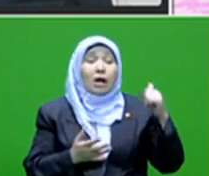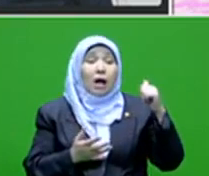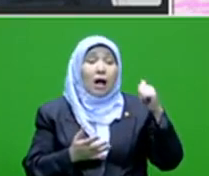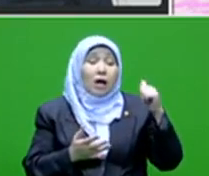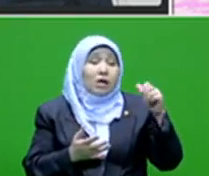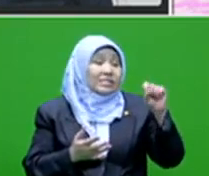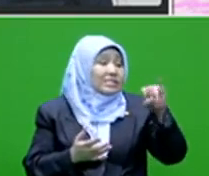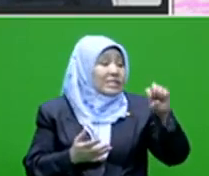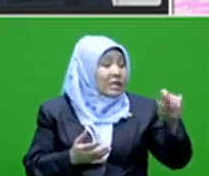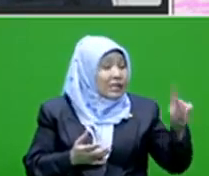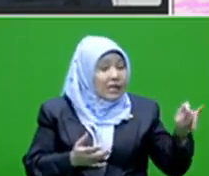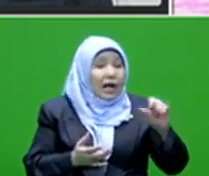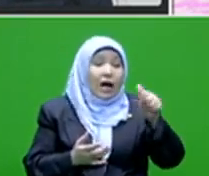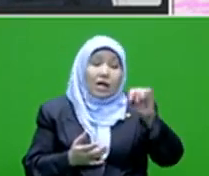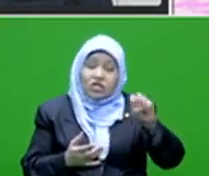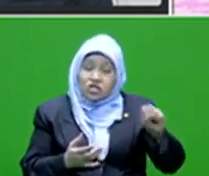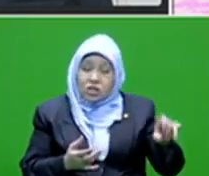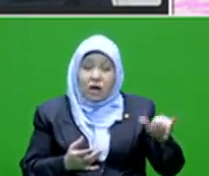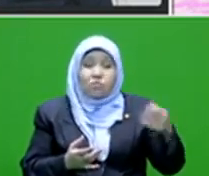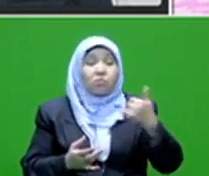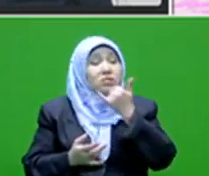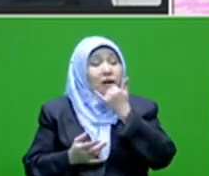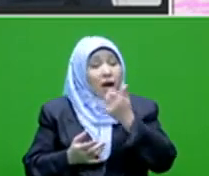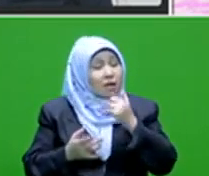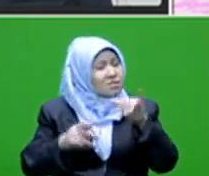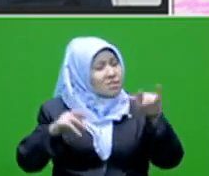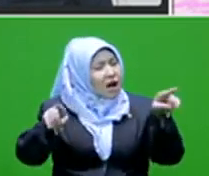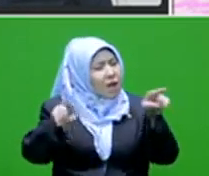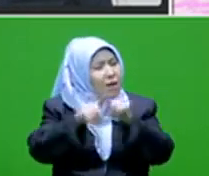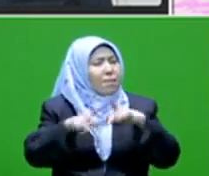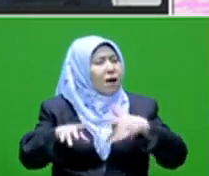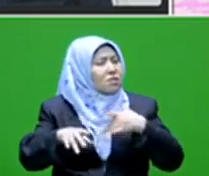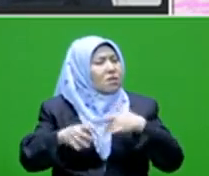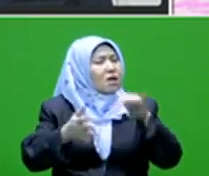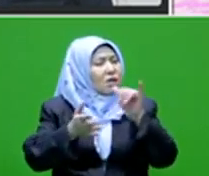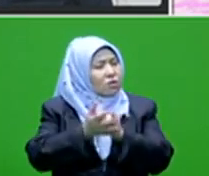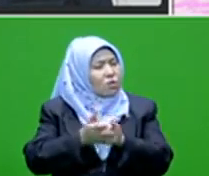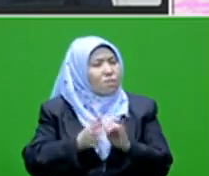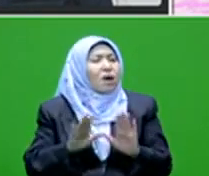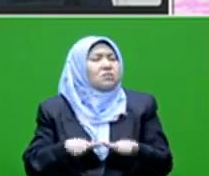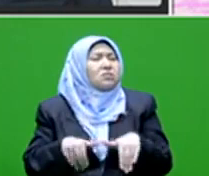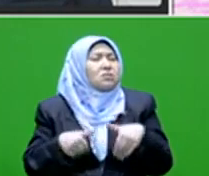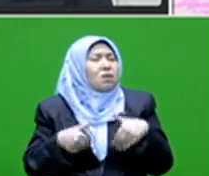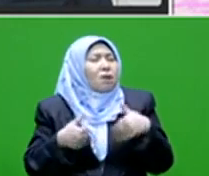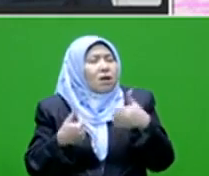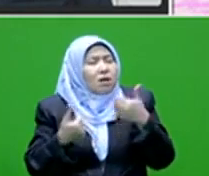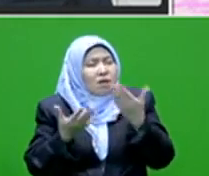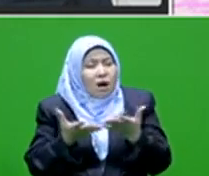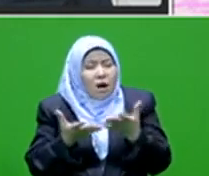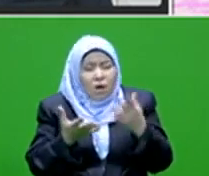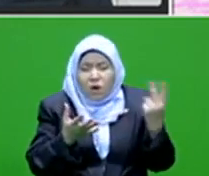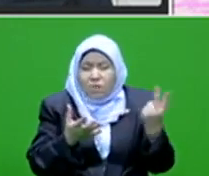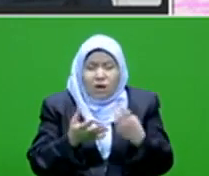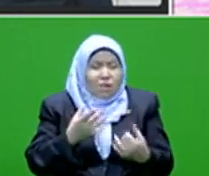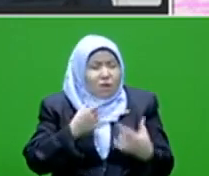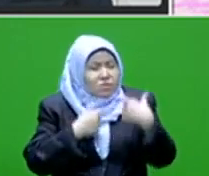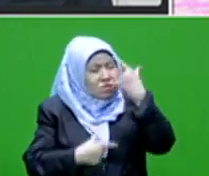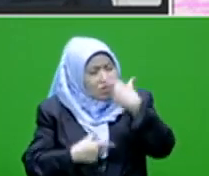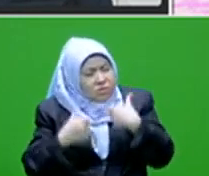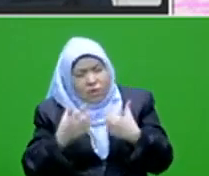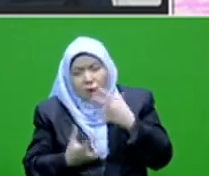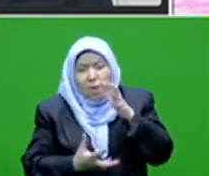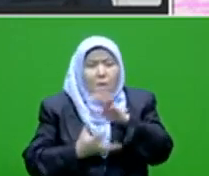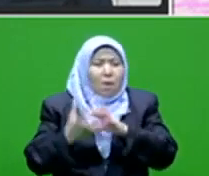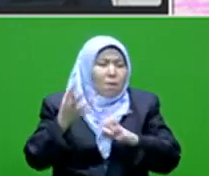Maknanya dua-dua perasaan itu betul. Dia sekata perasaan dia macam mana yang menggunung untuk mereka berdua. Kemudian